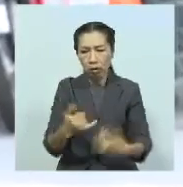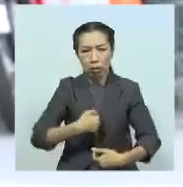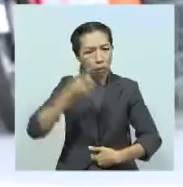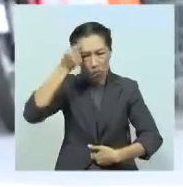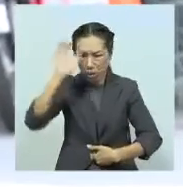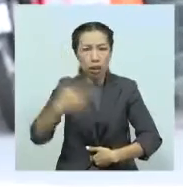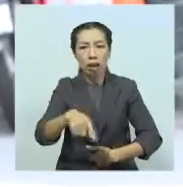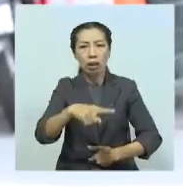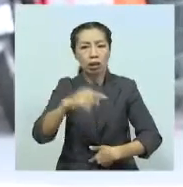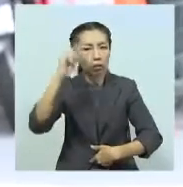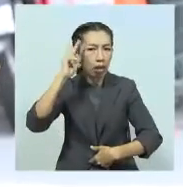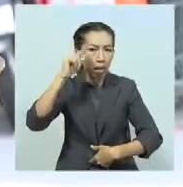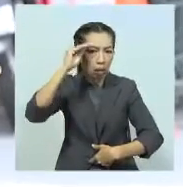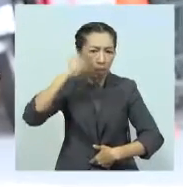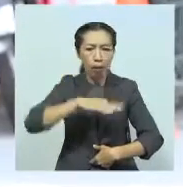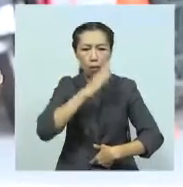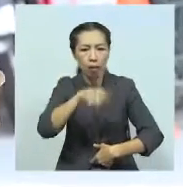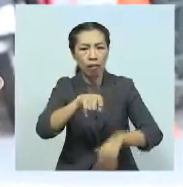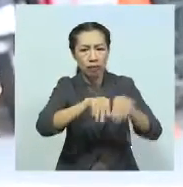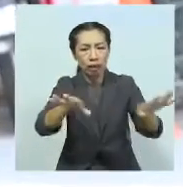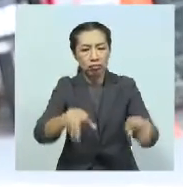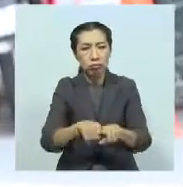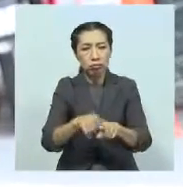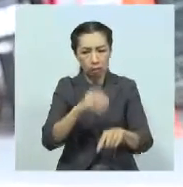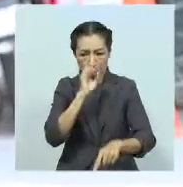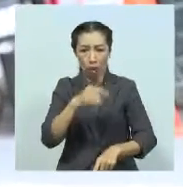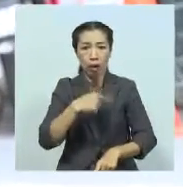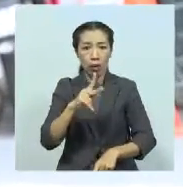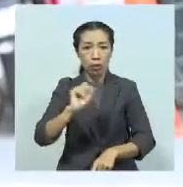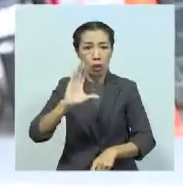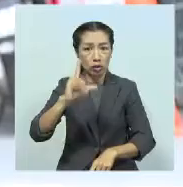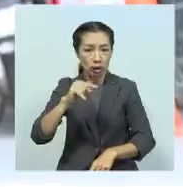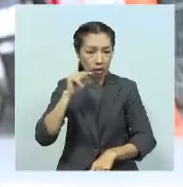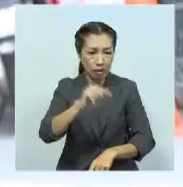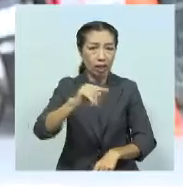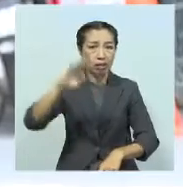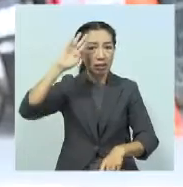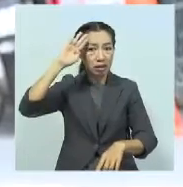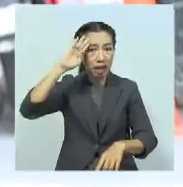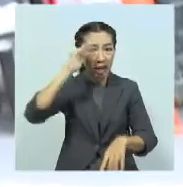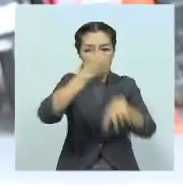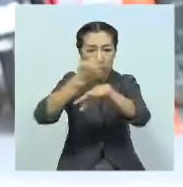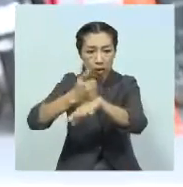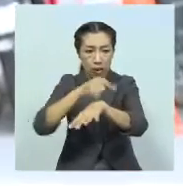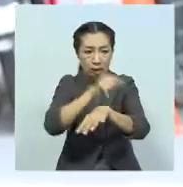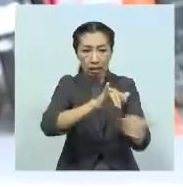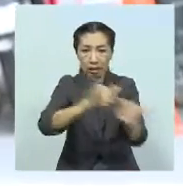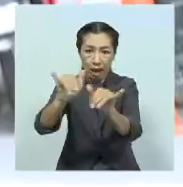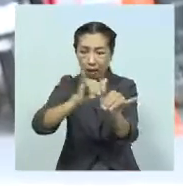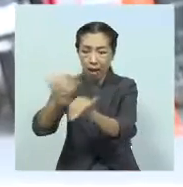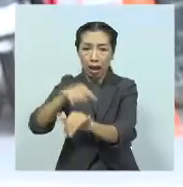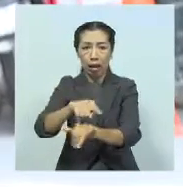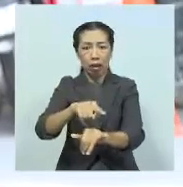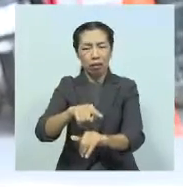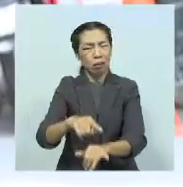ไรเหมือนกันนะในส่วนของเรื่องเราทับเรื่องต่างๆเหล่านี้มันเป็นไปไม่ได้เลยนะถ้าเป็นไม่ได้ขณะถ้าเป็นไม่ได้ผมต้องเป็นคนแจ้ง